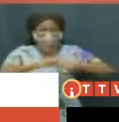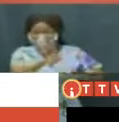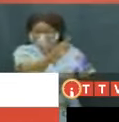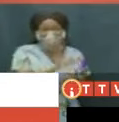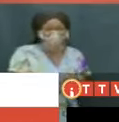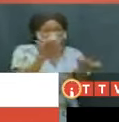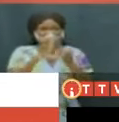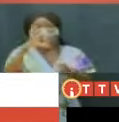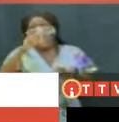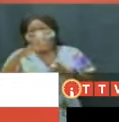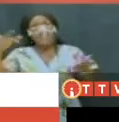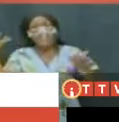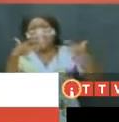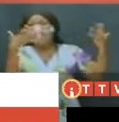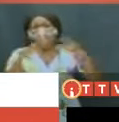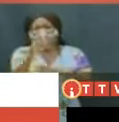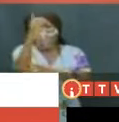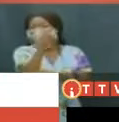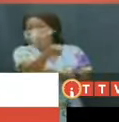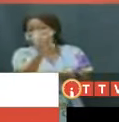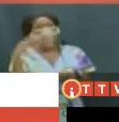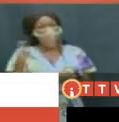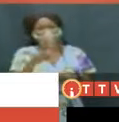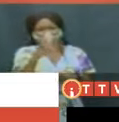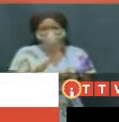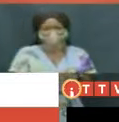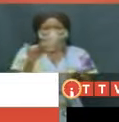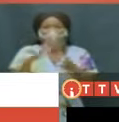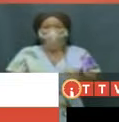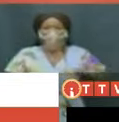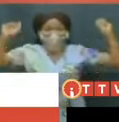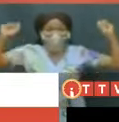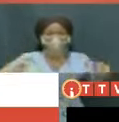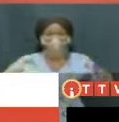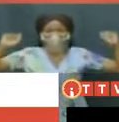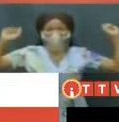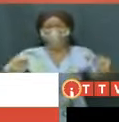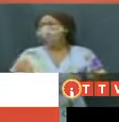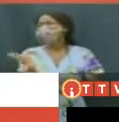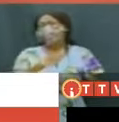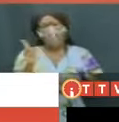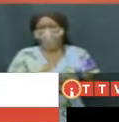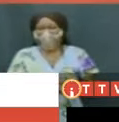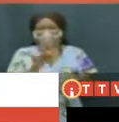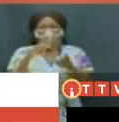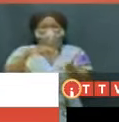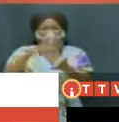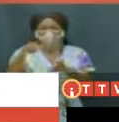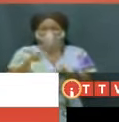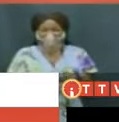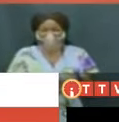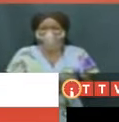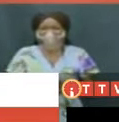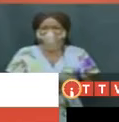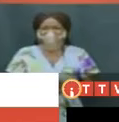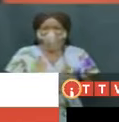ake si COVID-19 ya kapena iye amene wawa ndiona kuti akadusa pa anthu wose amayimirira ayi ulaame amagwidwa ndi matenda amene aame achati